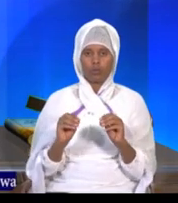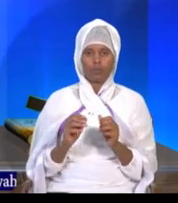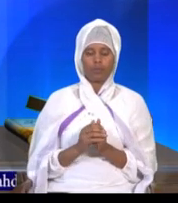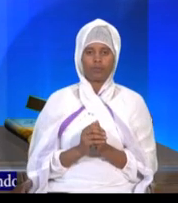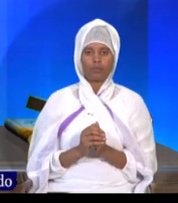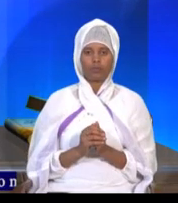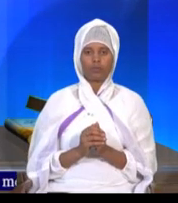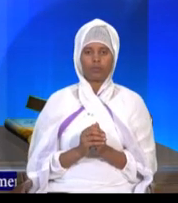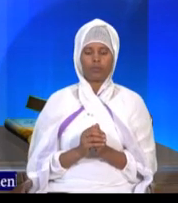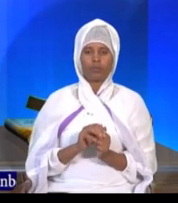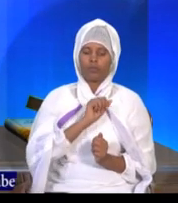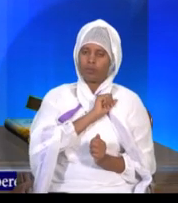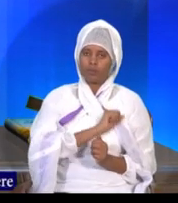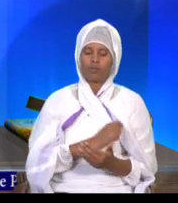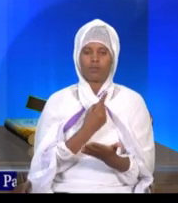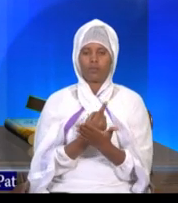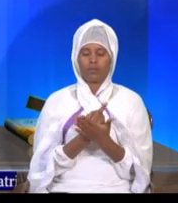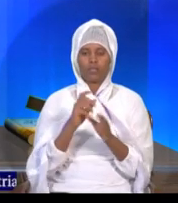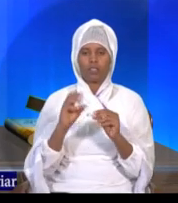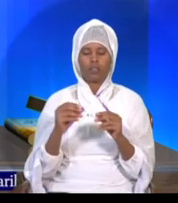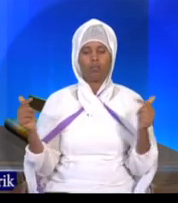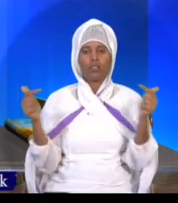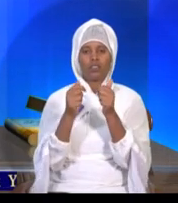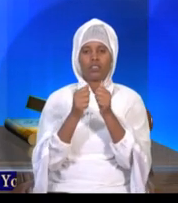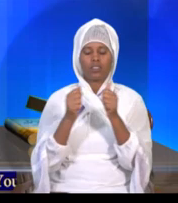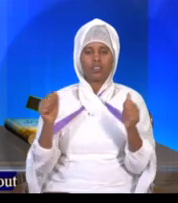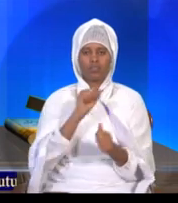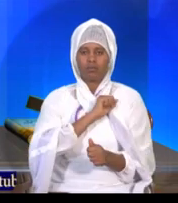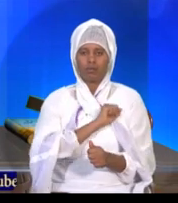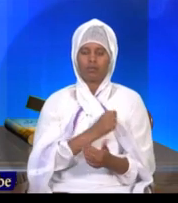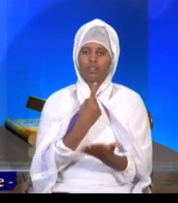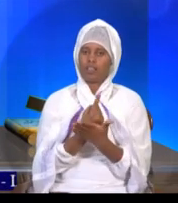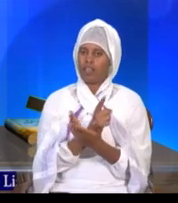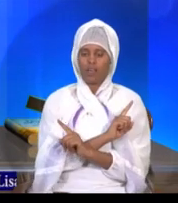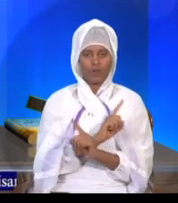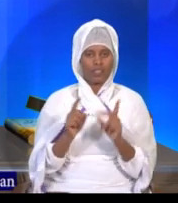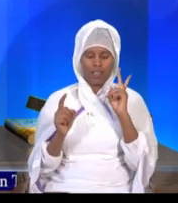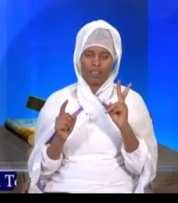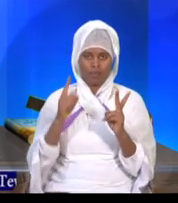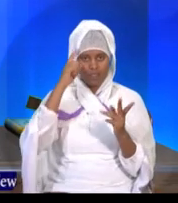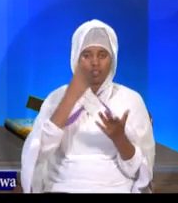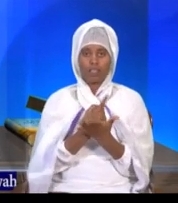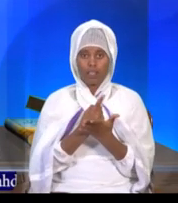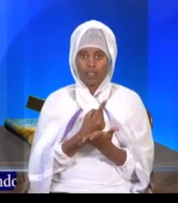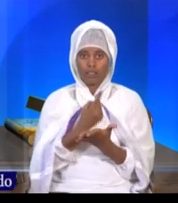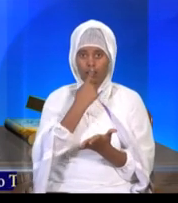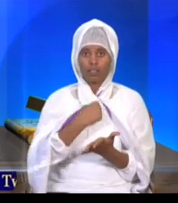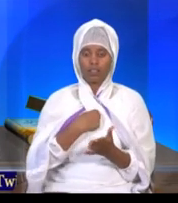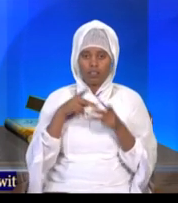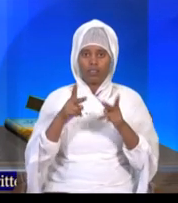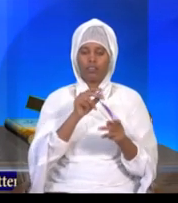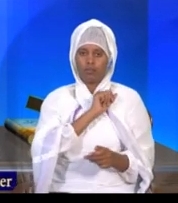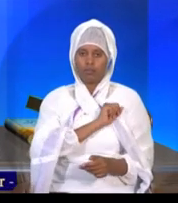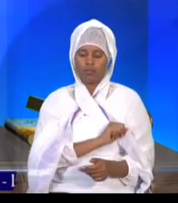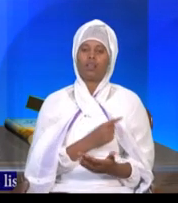أواردوم تحتنا قداسي بانس أرغن تحتنا تا قداسي كونا تحتنا